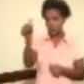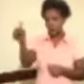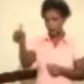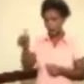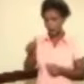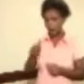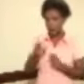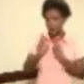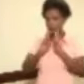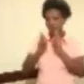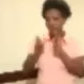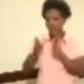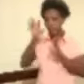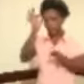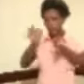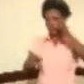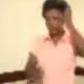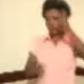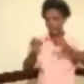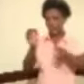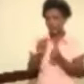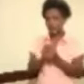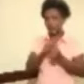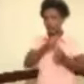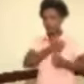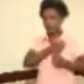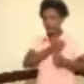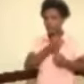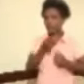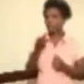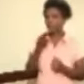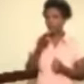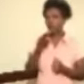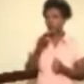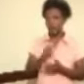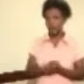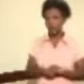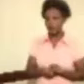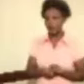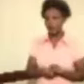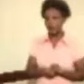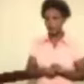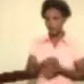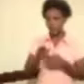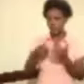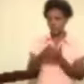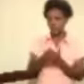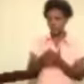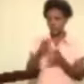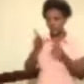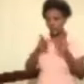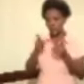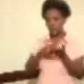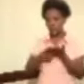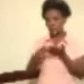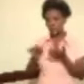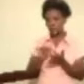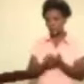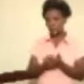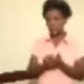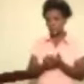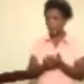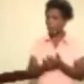posait concernant justice, sécurité publique, qu'il s'agisse de redéfinition de l'État, pénalisation du crime ou encore système carcéral.